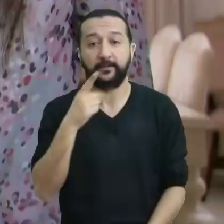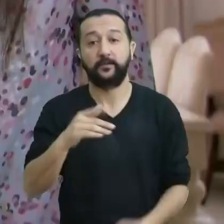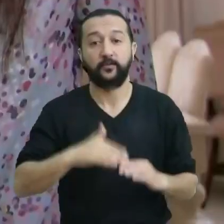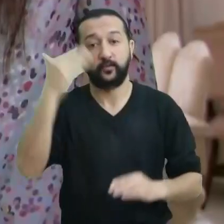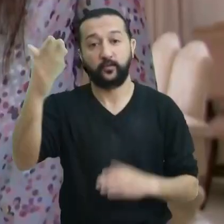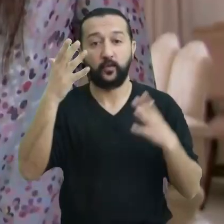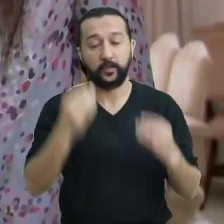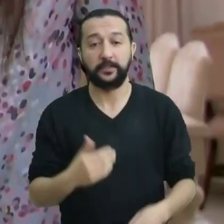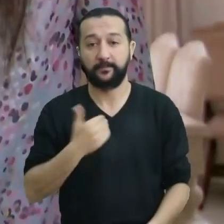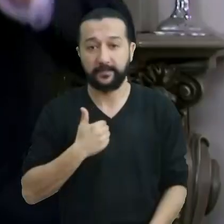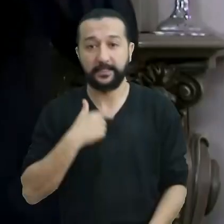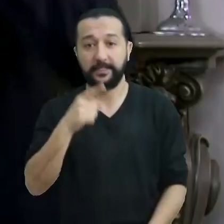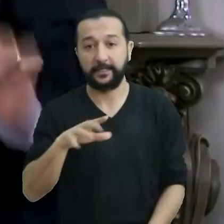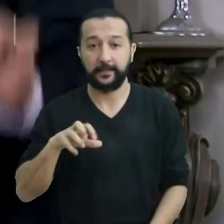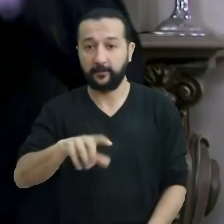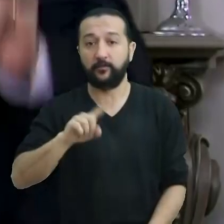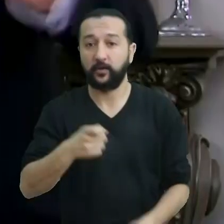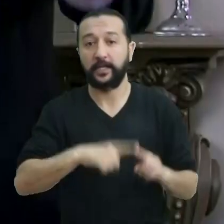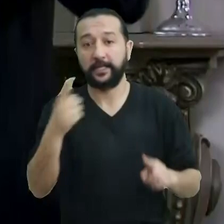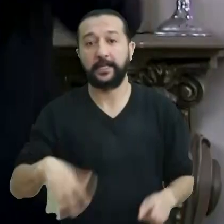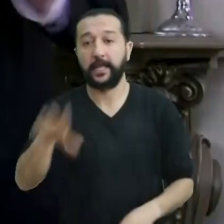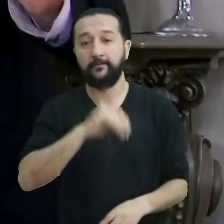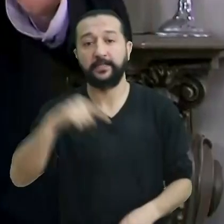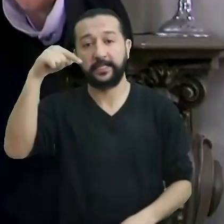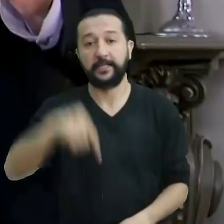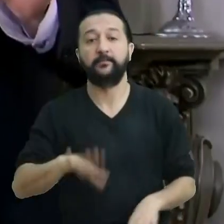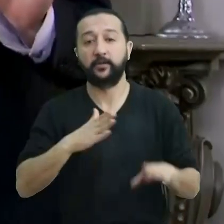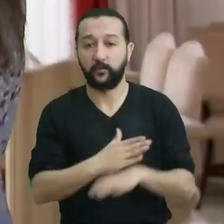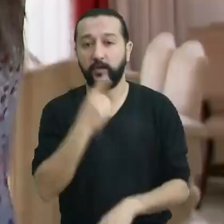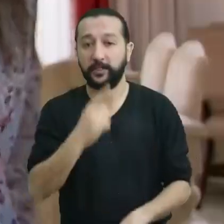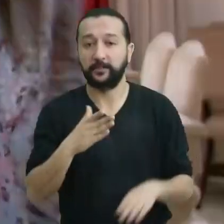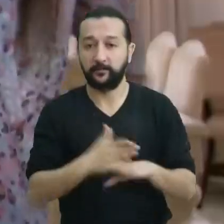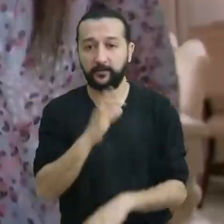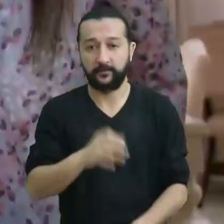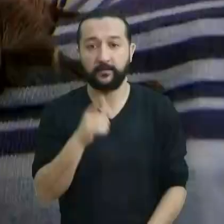kata çıksın. Biz tarantulayı bulana kadar da hiç kimse aşağı inmesin, tamam mı? Doğru diyorsun.